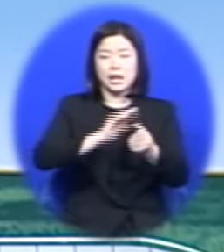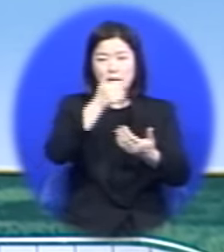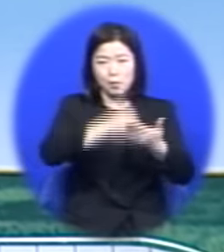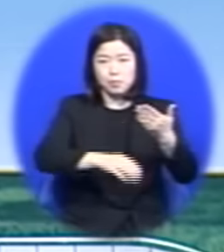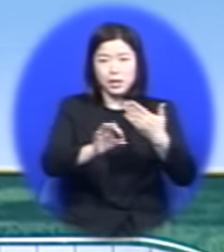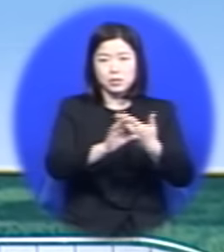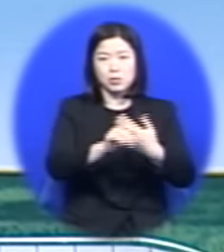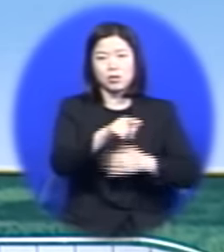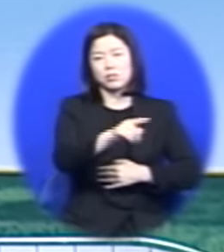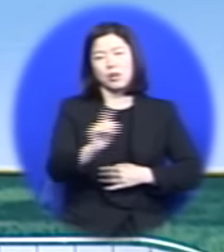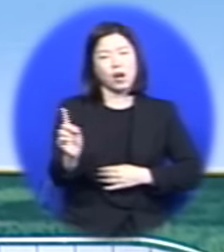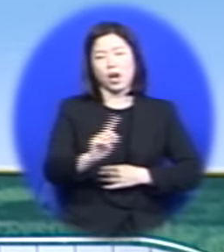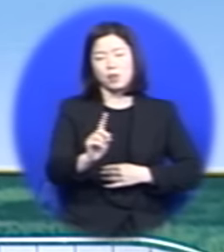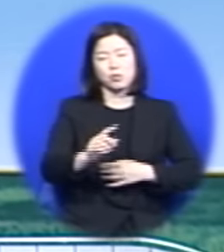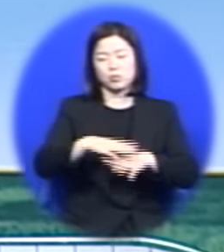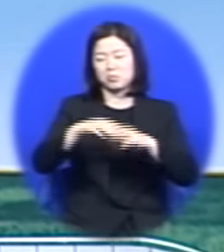아닙니다.